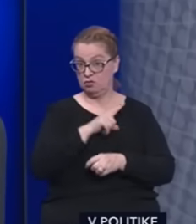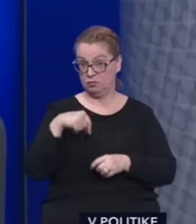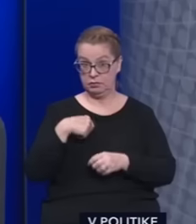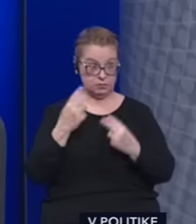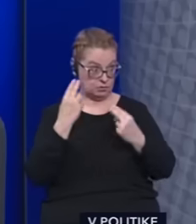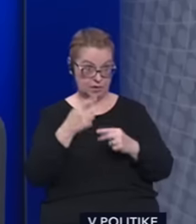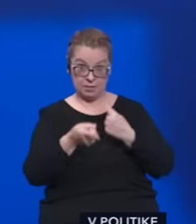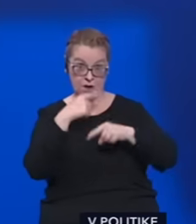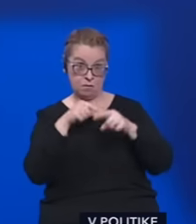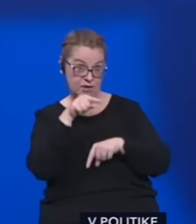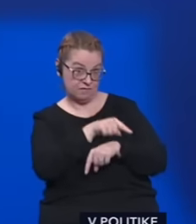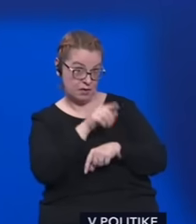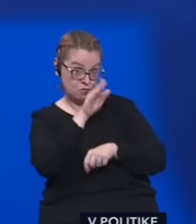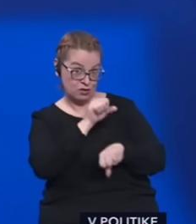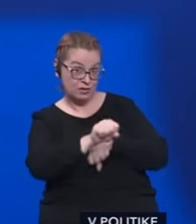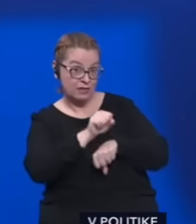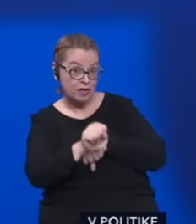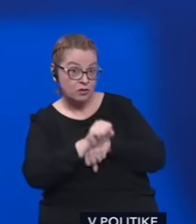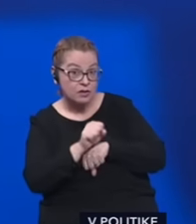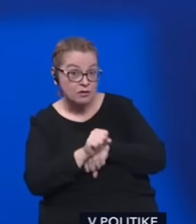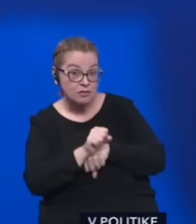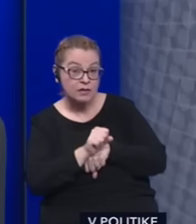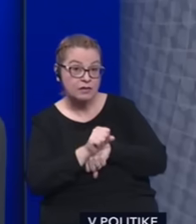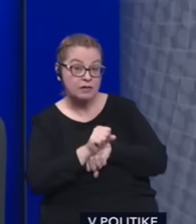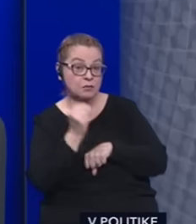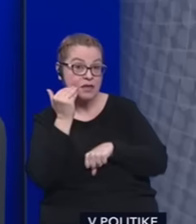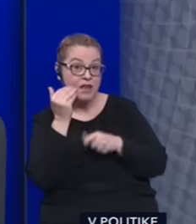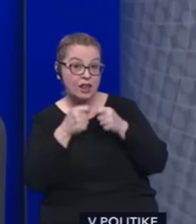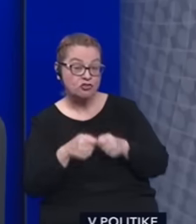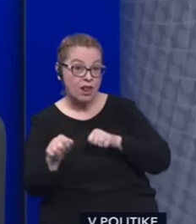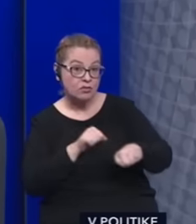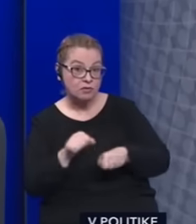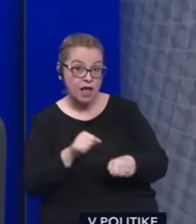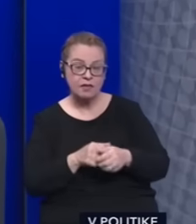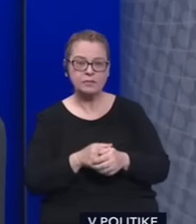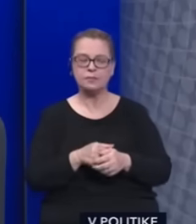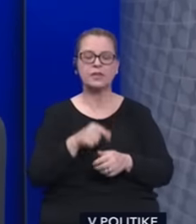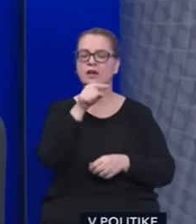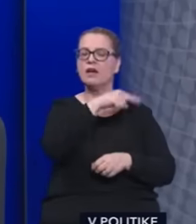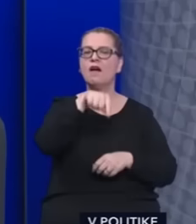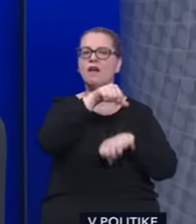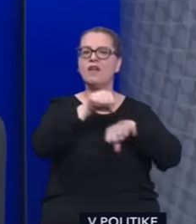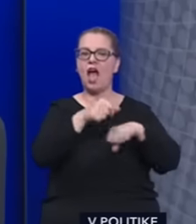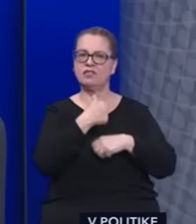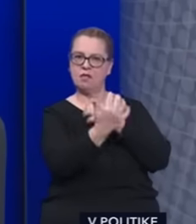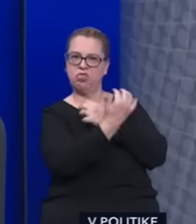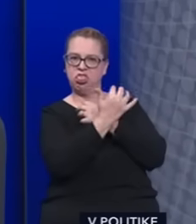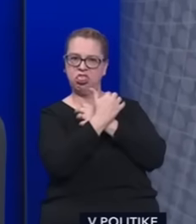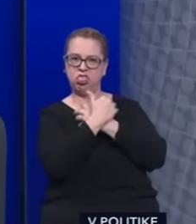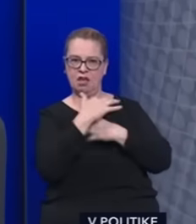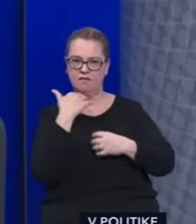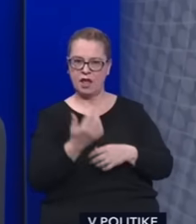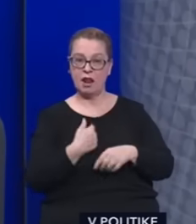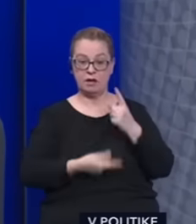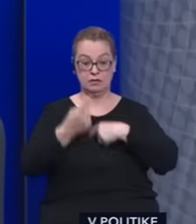To znamená, že budete terorizovať členov bývalej vlády? Táto vláda na nás nahádzala množstvo špiny. A keď sa ich spýtate na